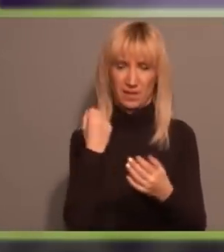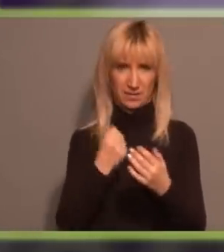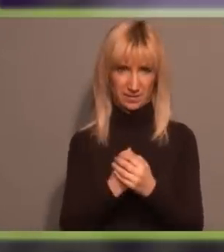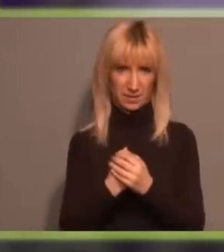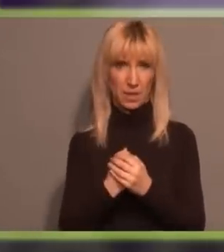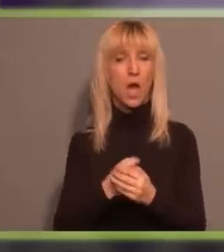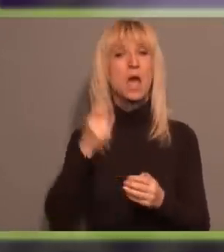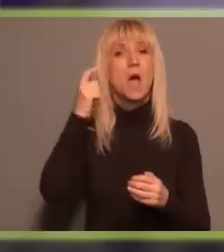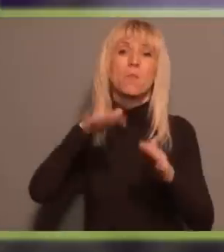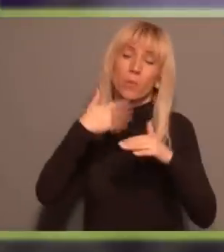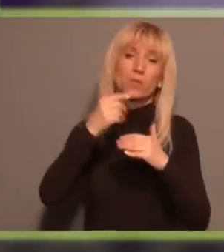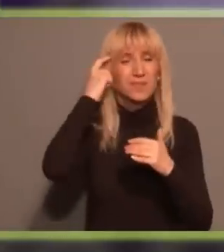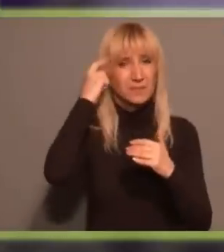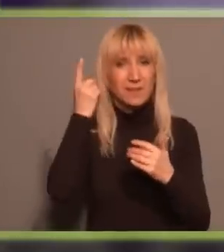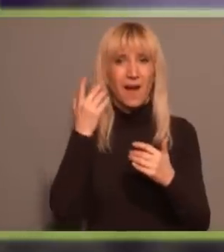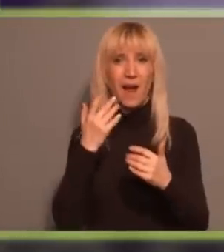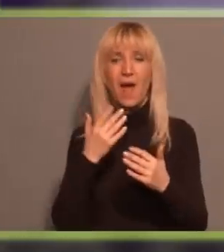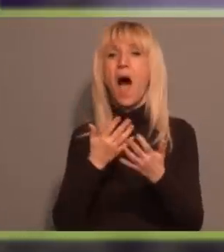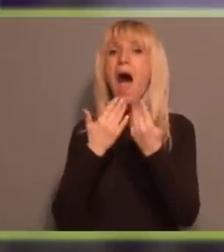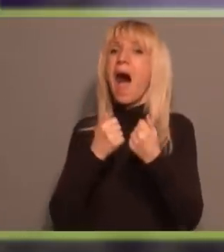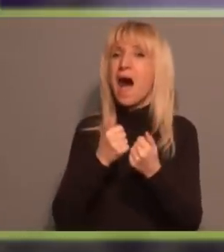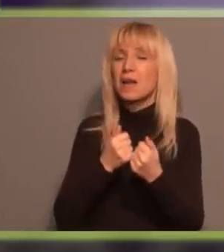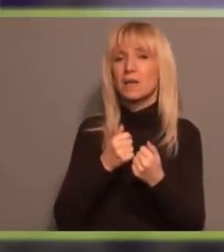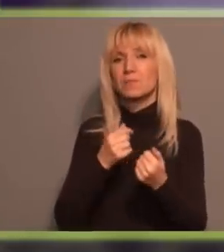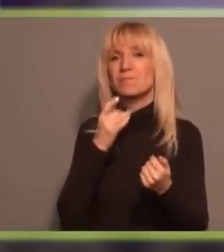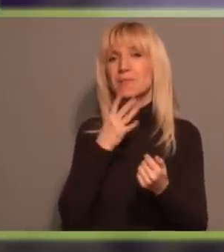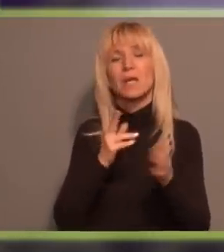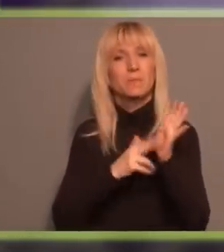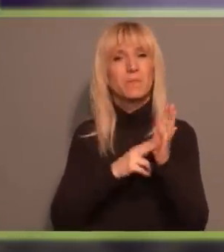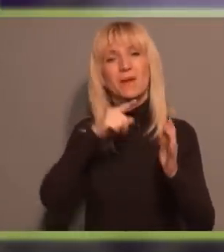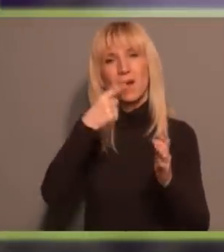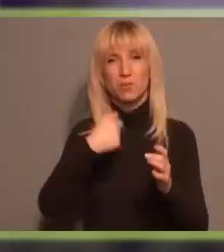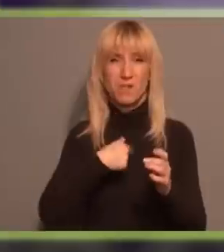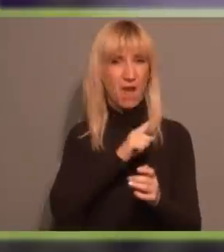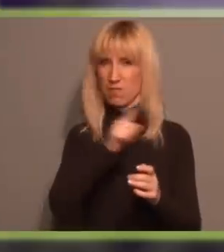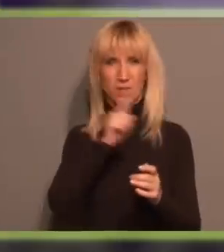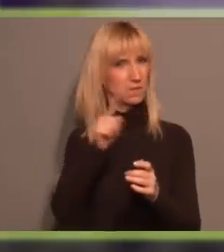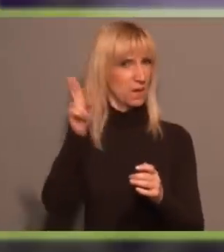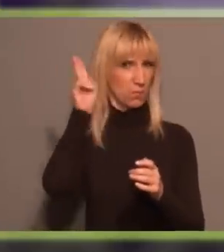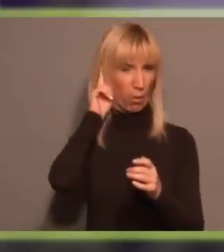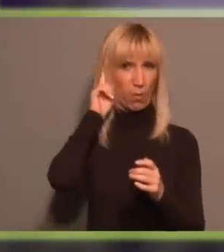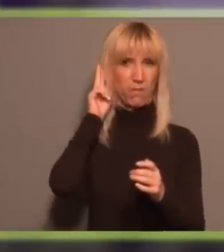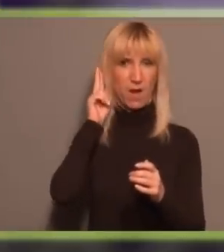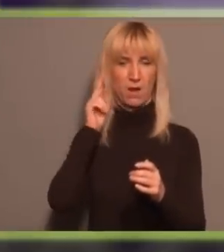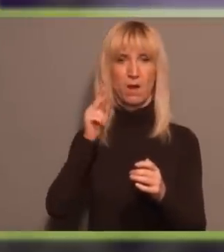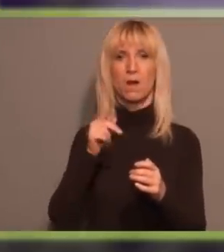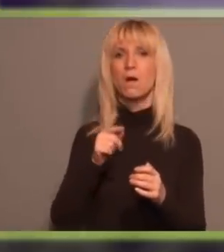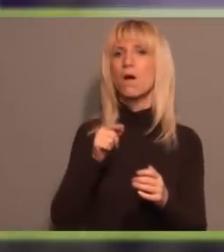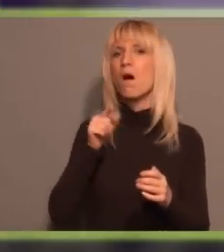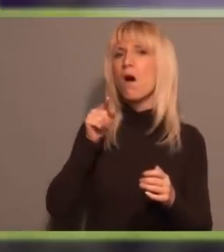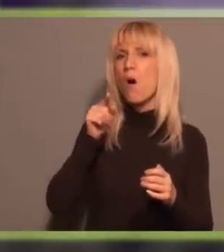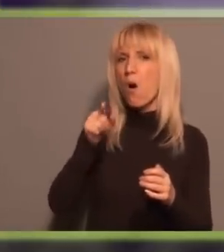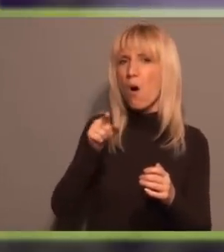i umela sam sve da pričam ceo rečenicu i kad kažem li I'm not deaf ili ja nisam gluva, ja sam sve